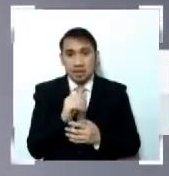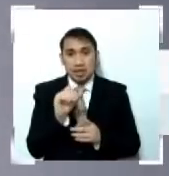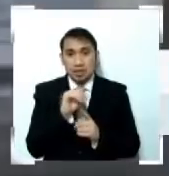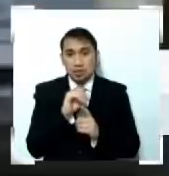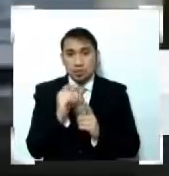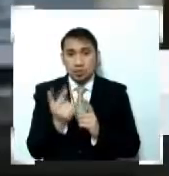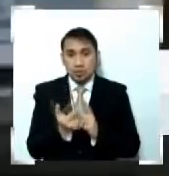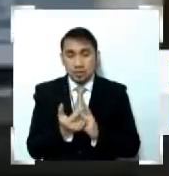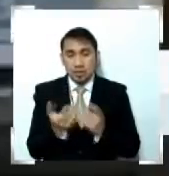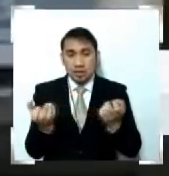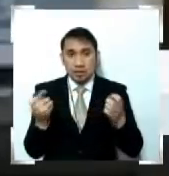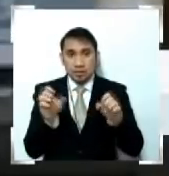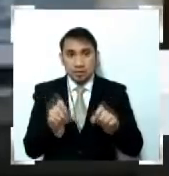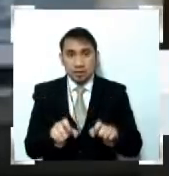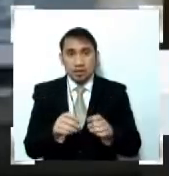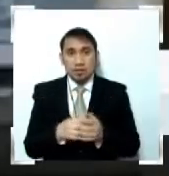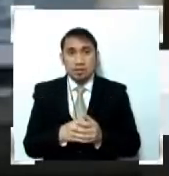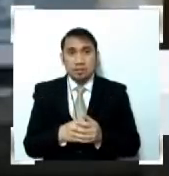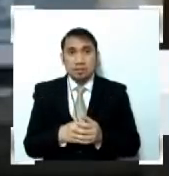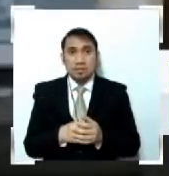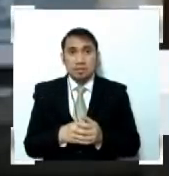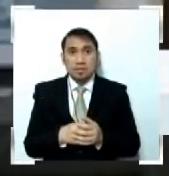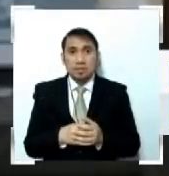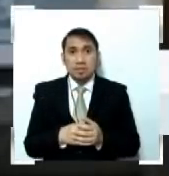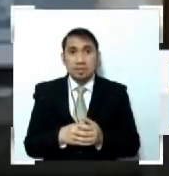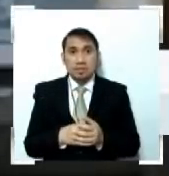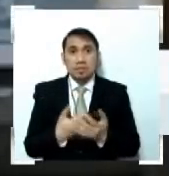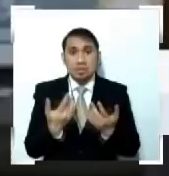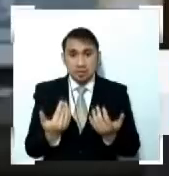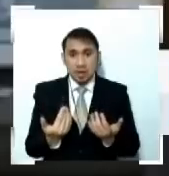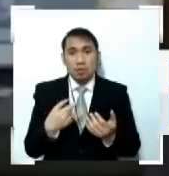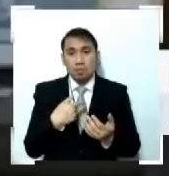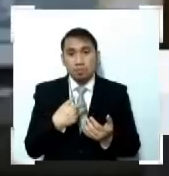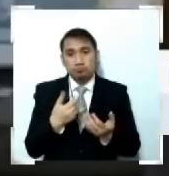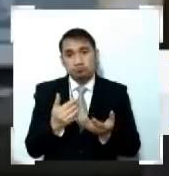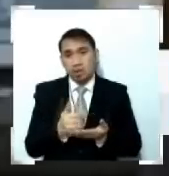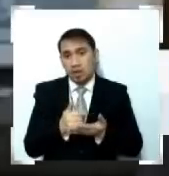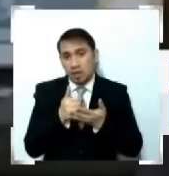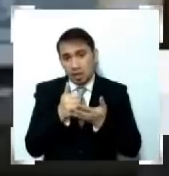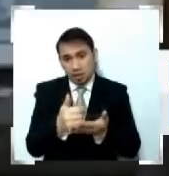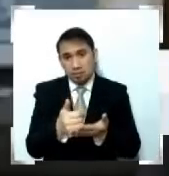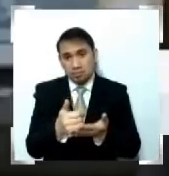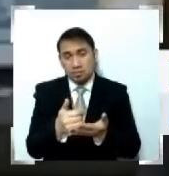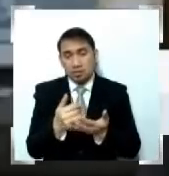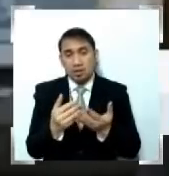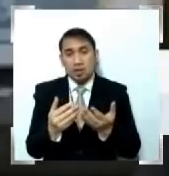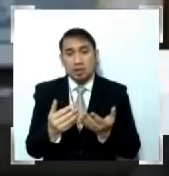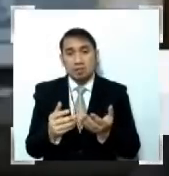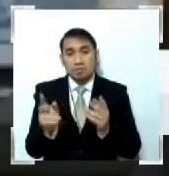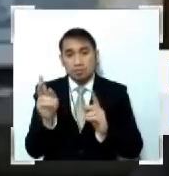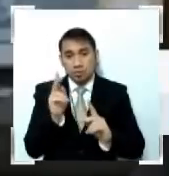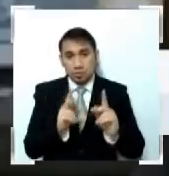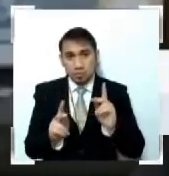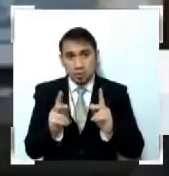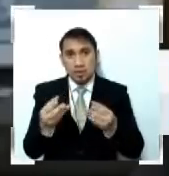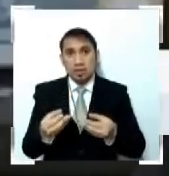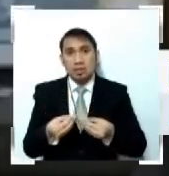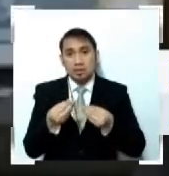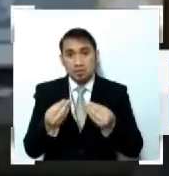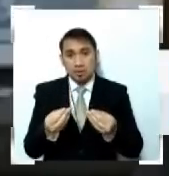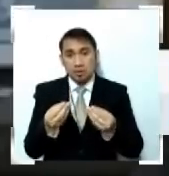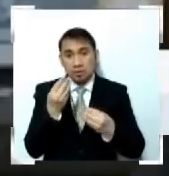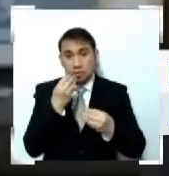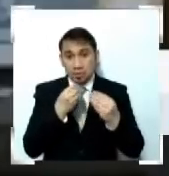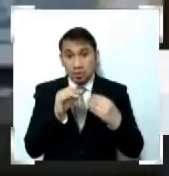event. This is one way of giving help sa tao. Eh. Ito po yung ayuda, ito yung pagbibigay po ng pagkain. Kung nagkamali man po ako,